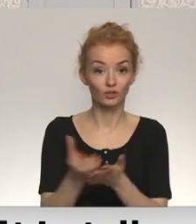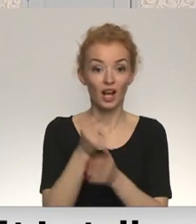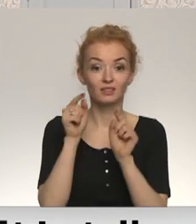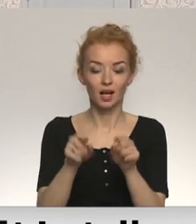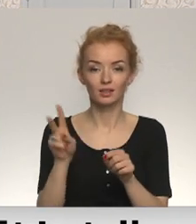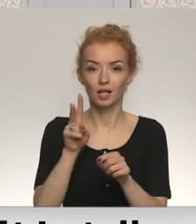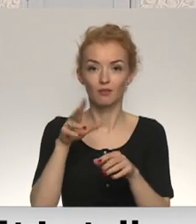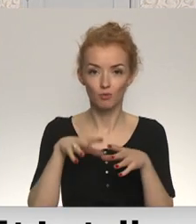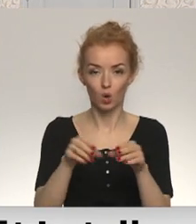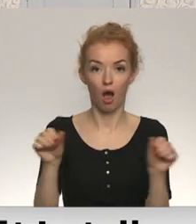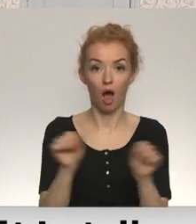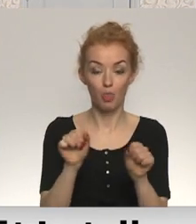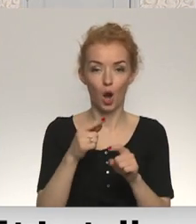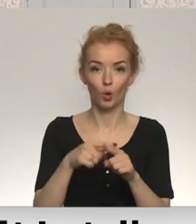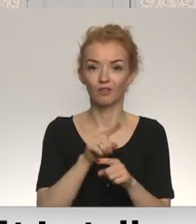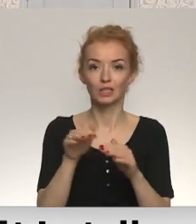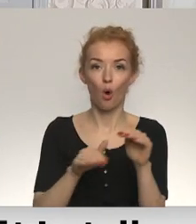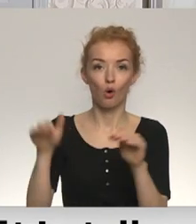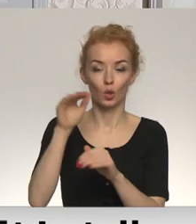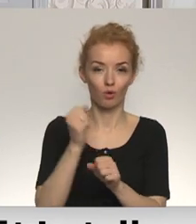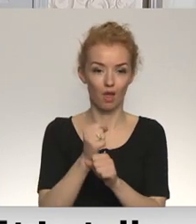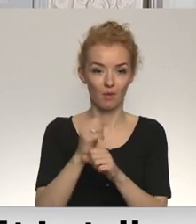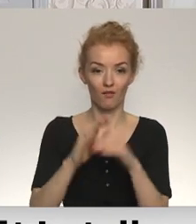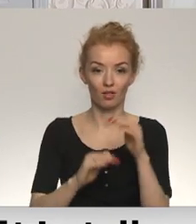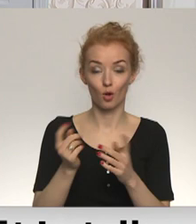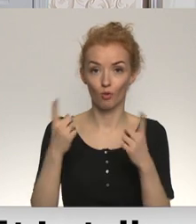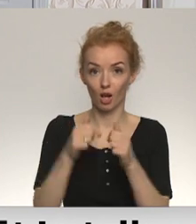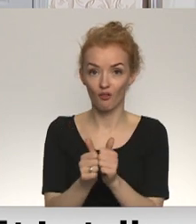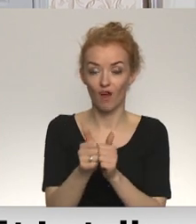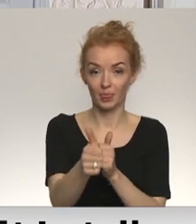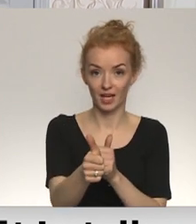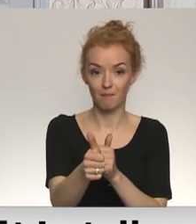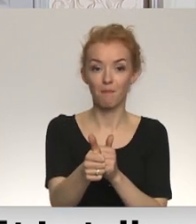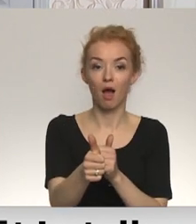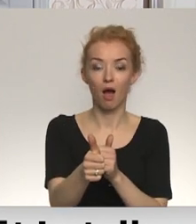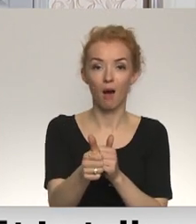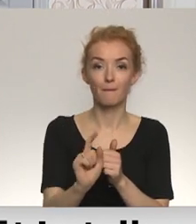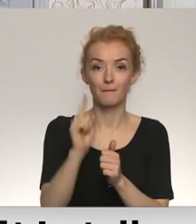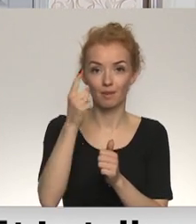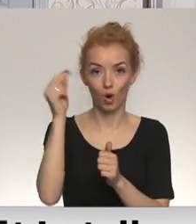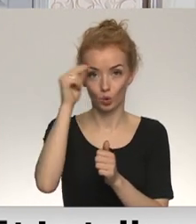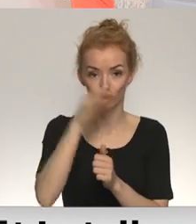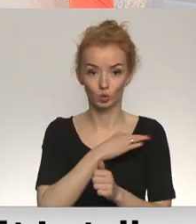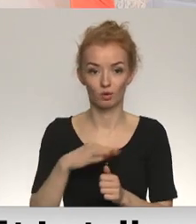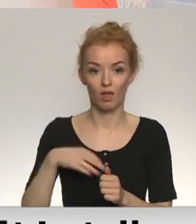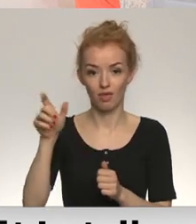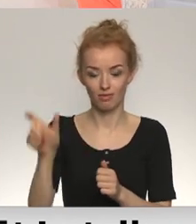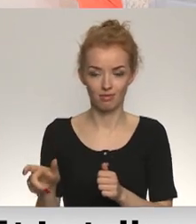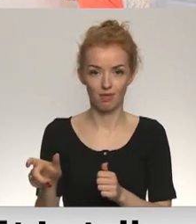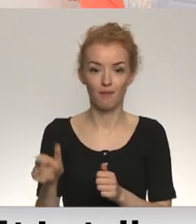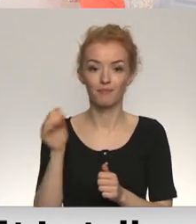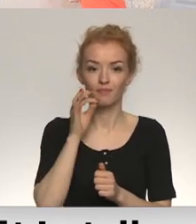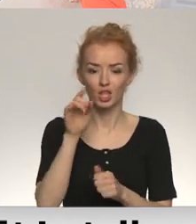pabeigs ātrāk un ar visaugstāko darba kvalitāti. Šobrīd vadībā nedaudz esot izvirzījusies pirmā kursa studente. Ir lietas, pie